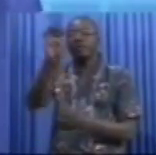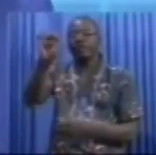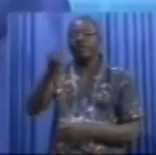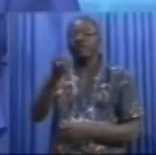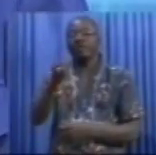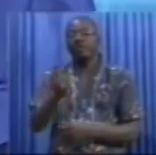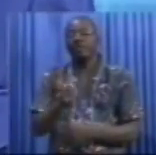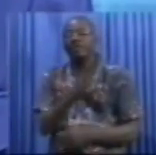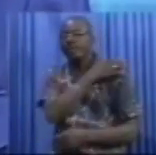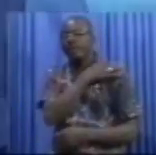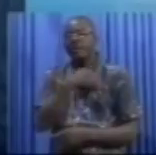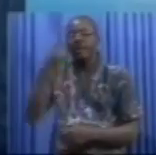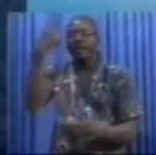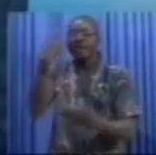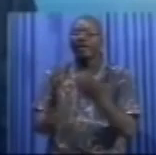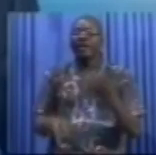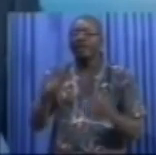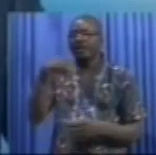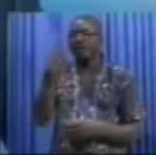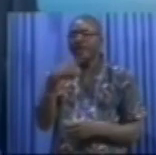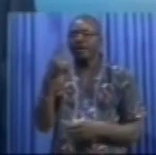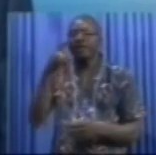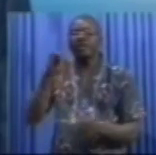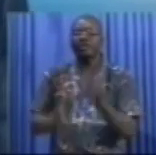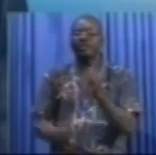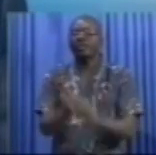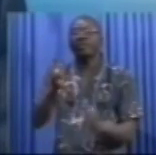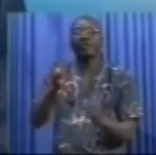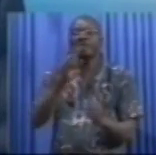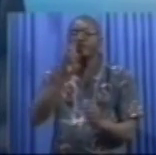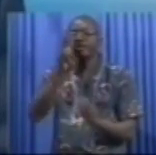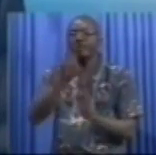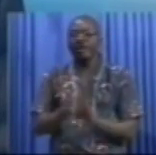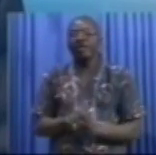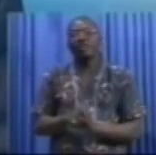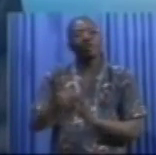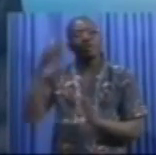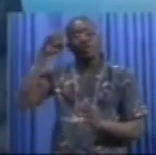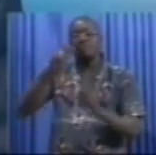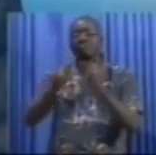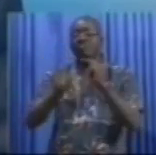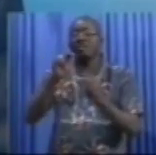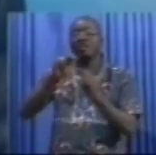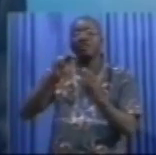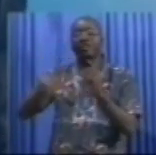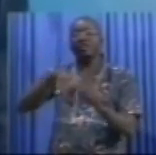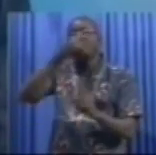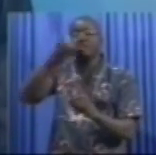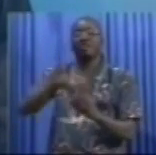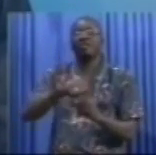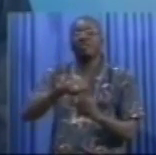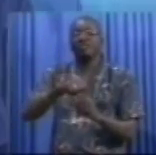Bonjour. Alors, qu'est-ce qui se passe exactement au niveau des cités aujourd'hui?